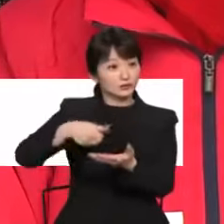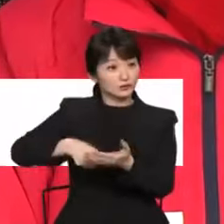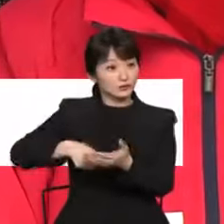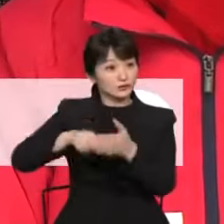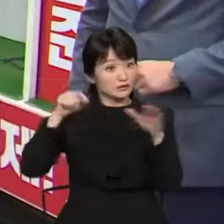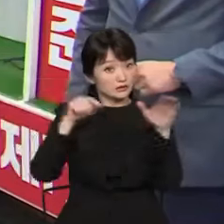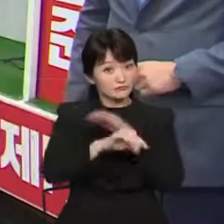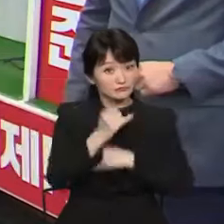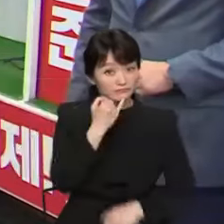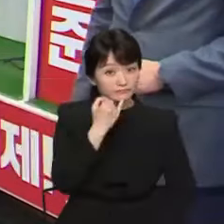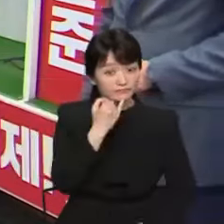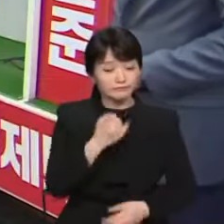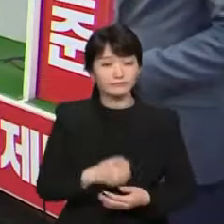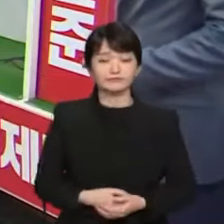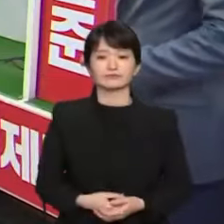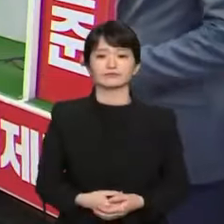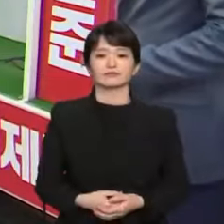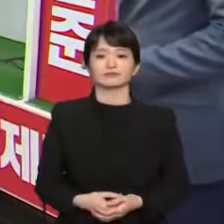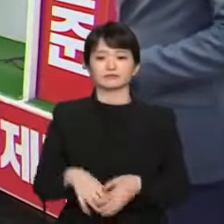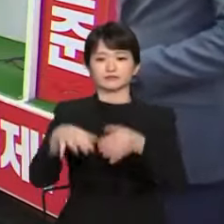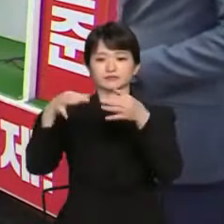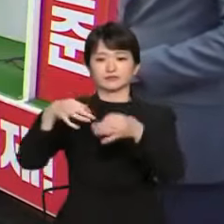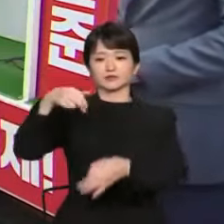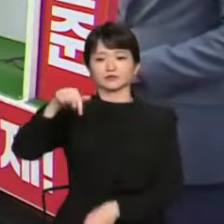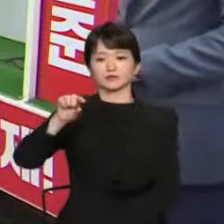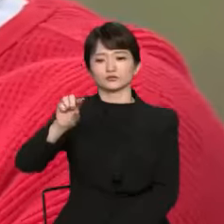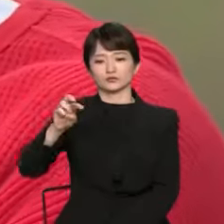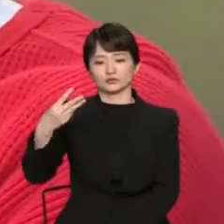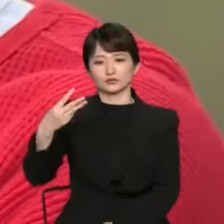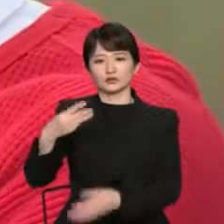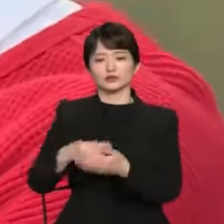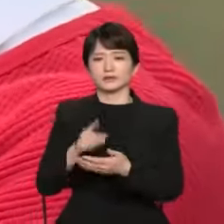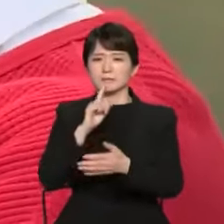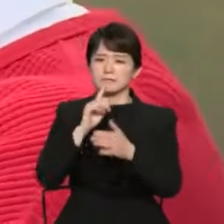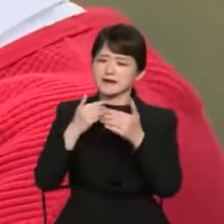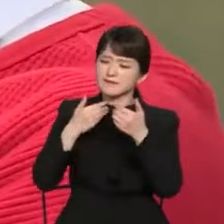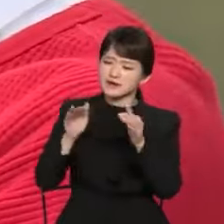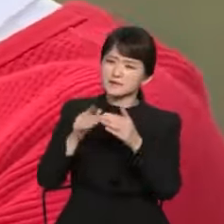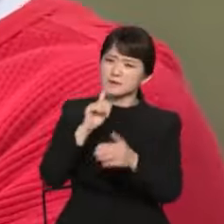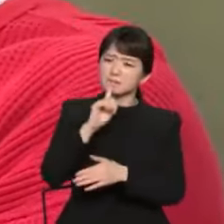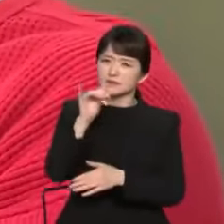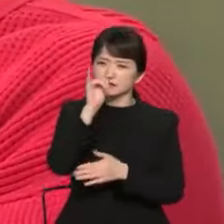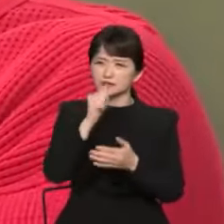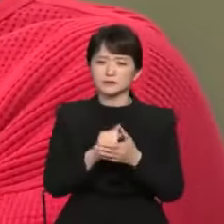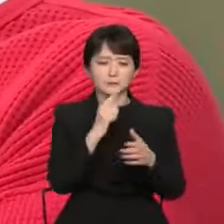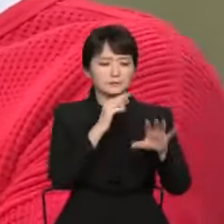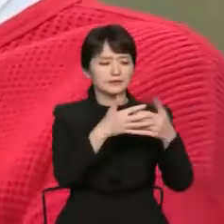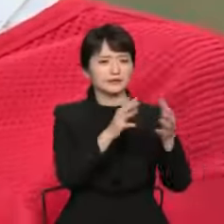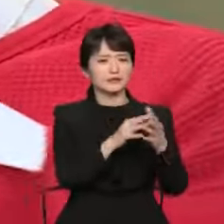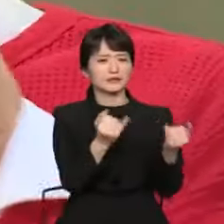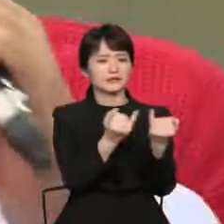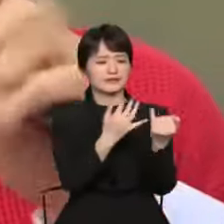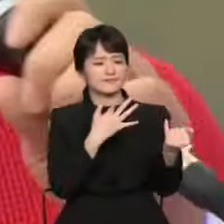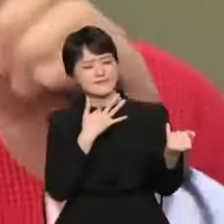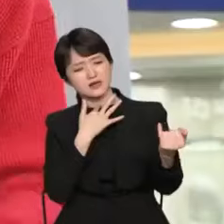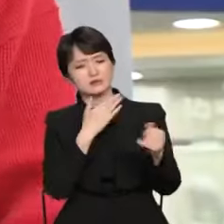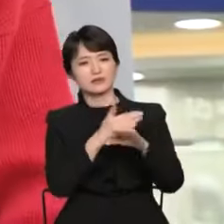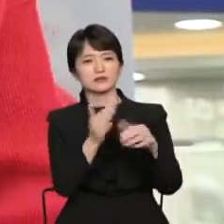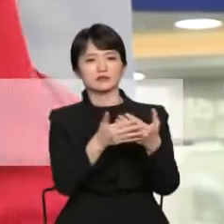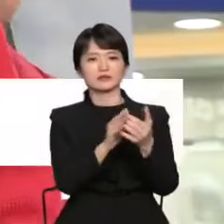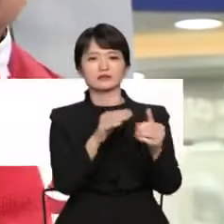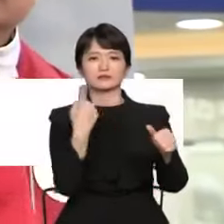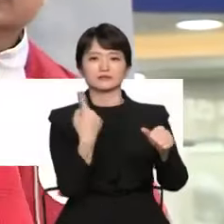되겠습니까? 김준혁 후보의 막말 논란을 거듭 언급하면서 민주당을 여성 혐오당이라고 공격했습니다.